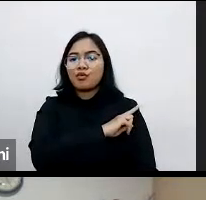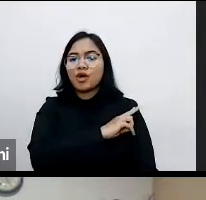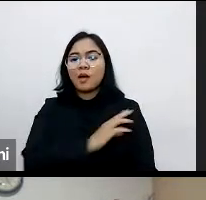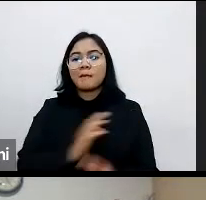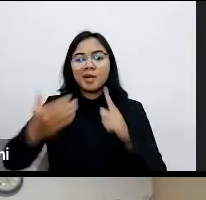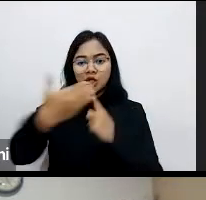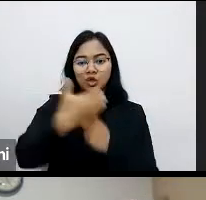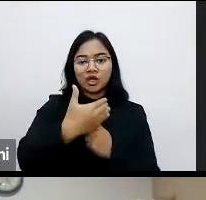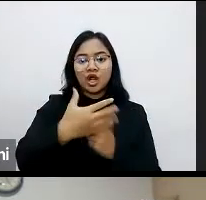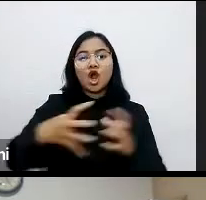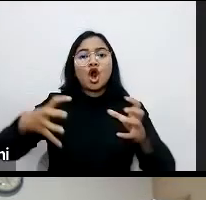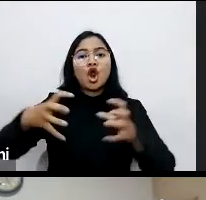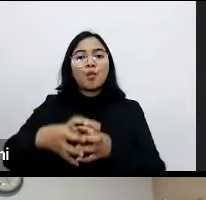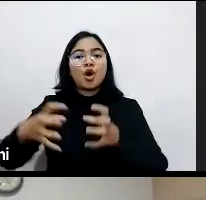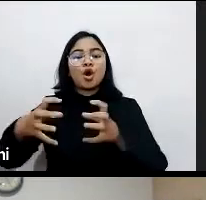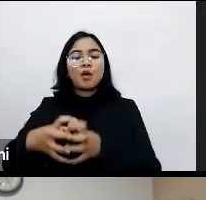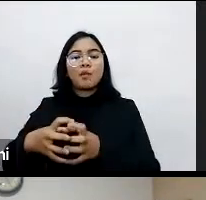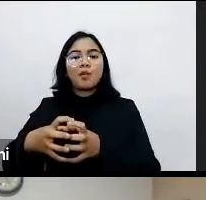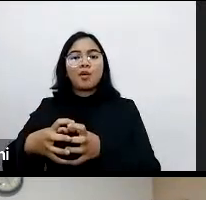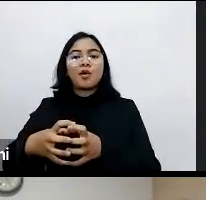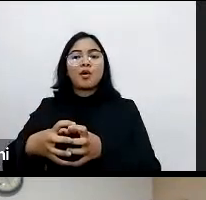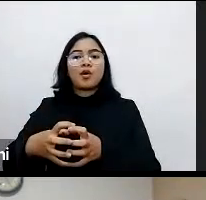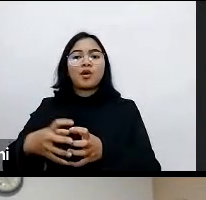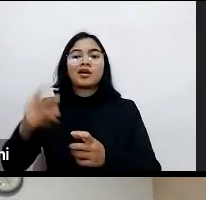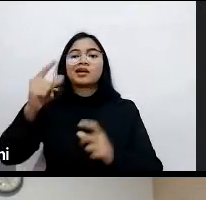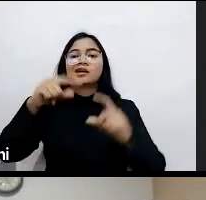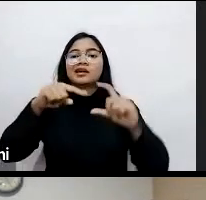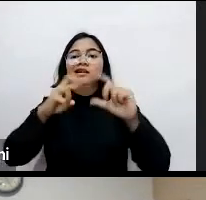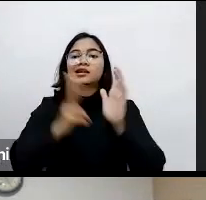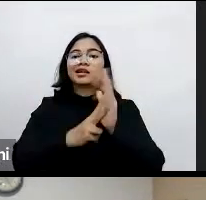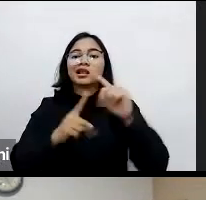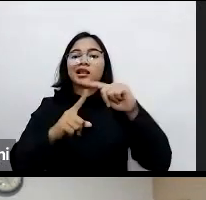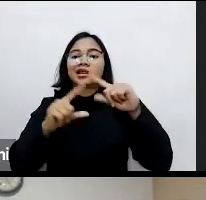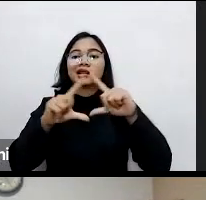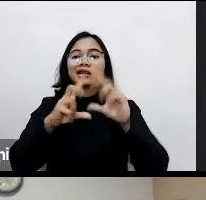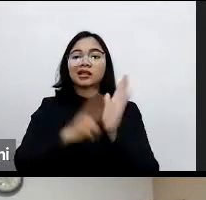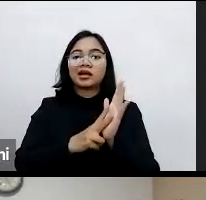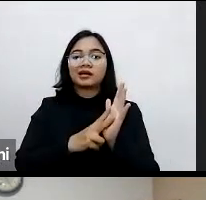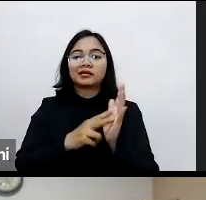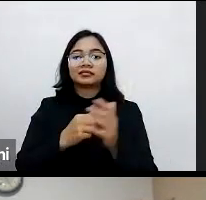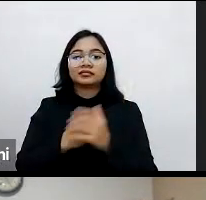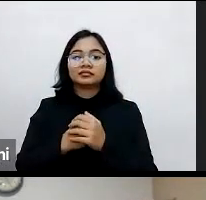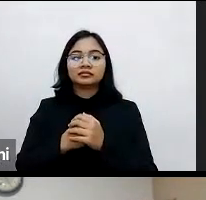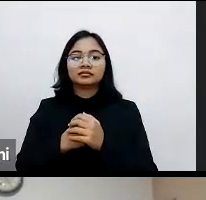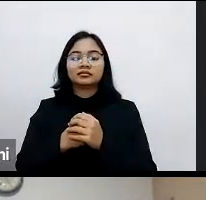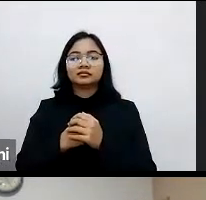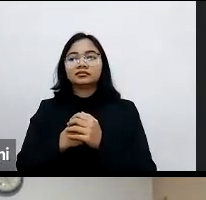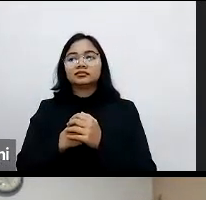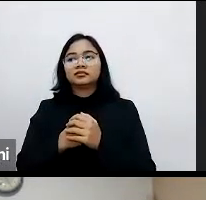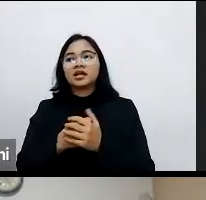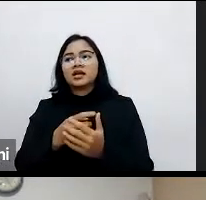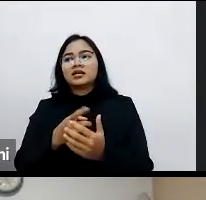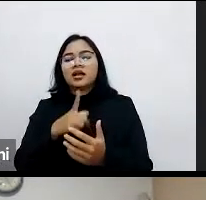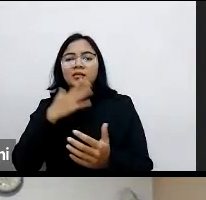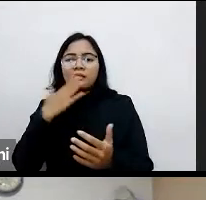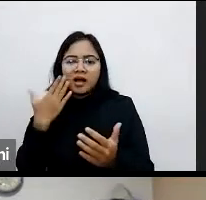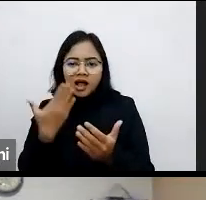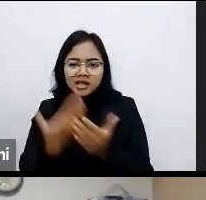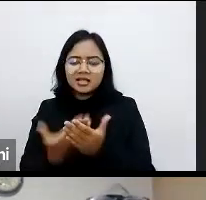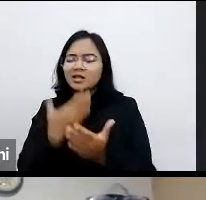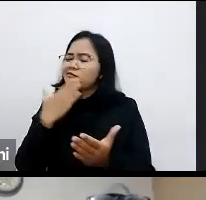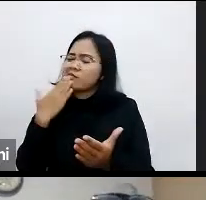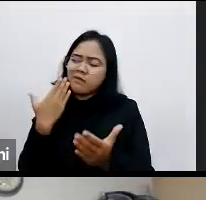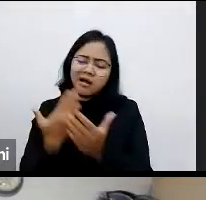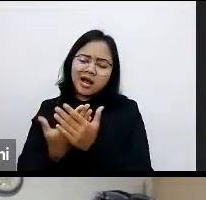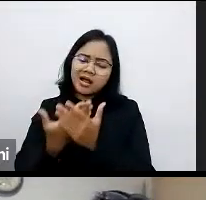dan juga melindunginya sebagai sivitas akademia. Baik, sekali lagi terima kasih semua teman-teman narasumber dan juga